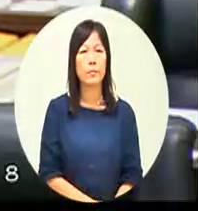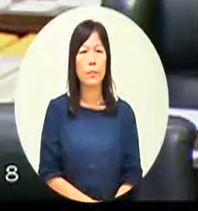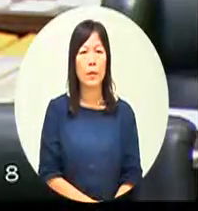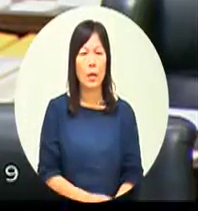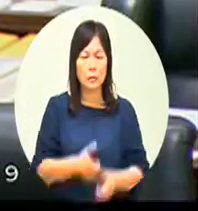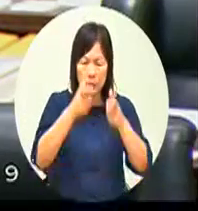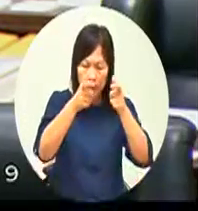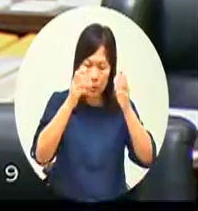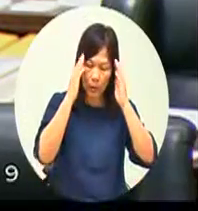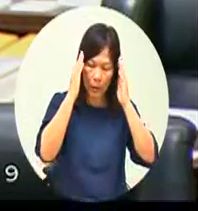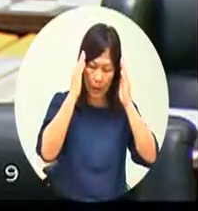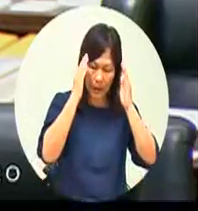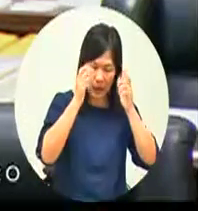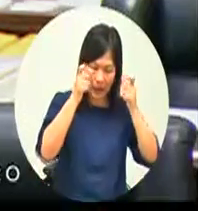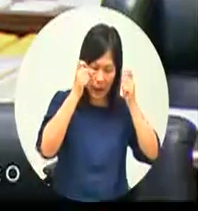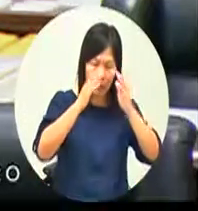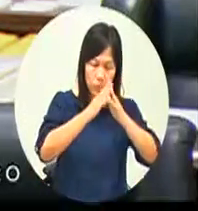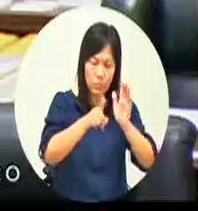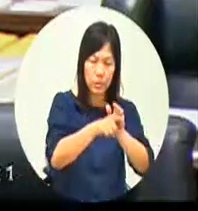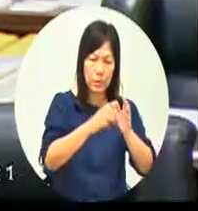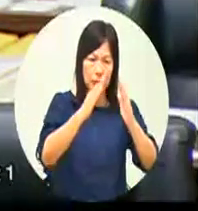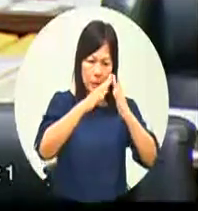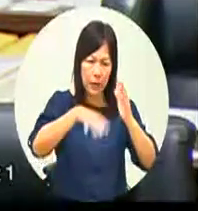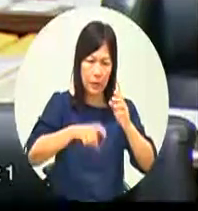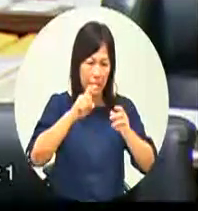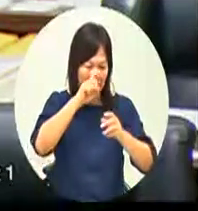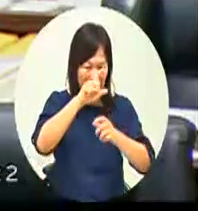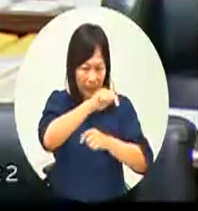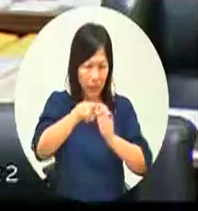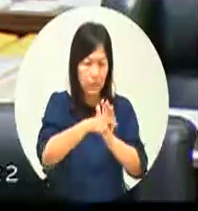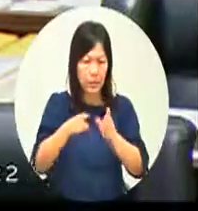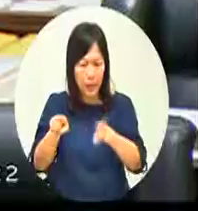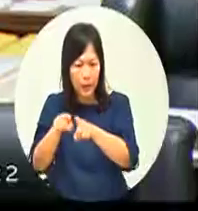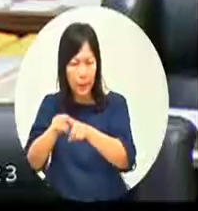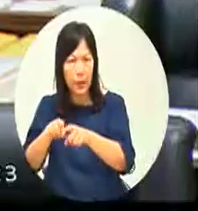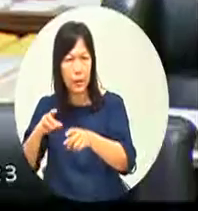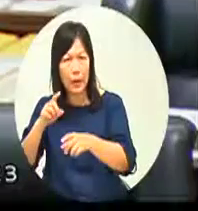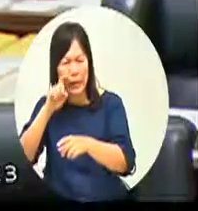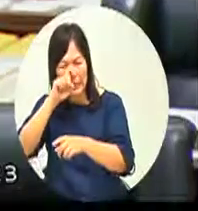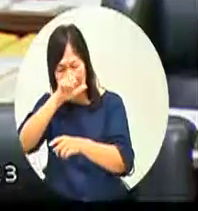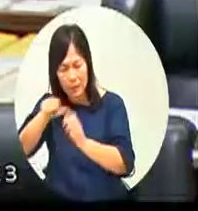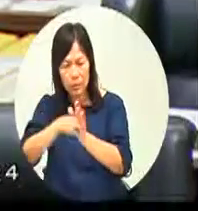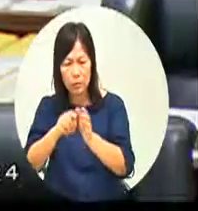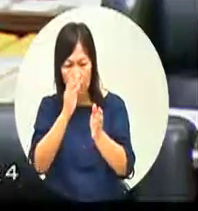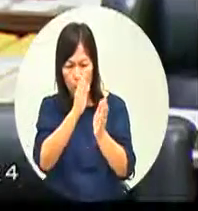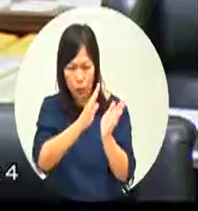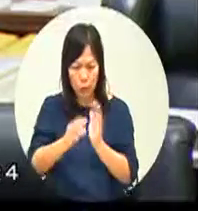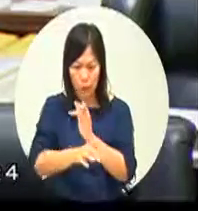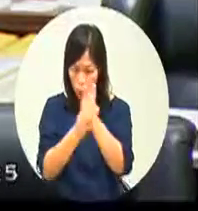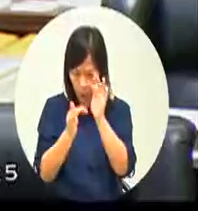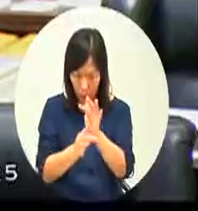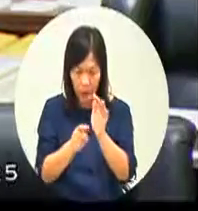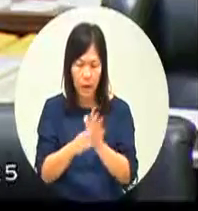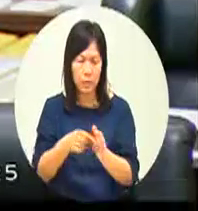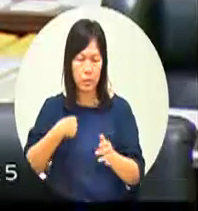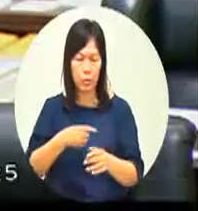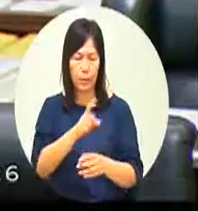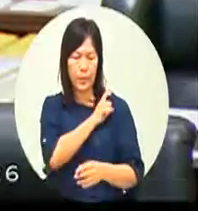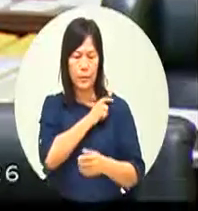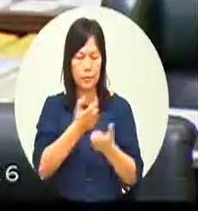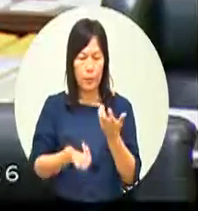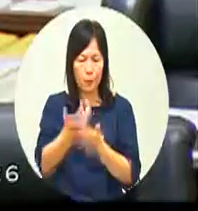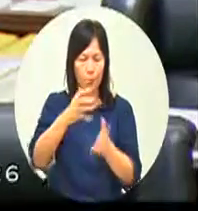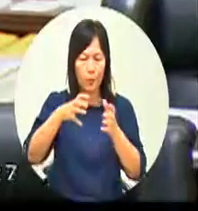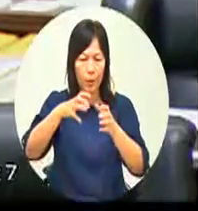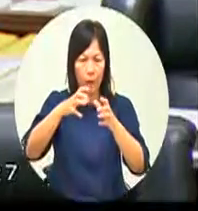高雄市的家户垃圾跟一般事业废弃物能够处理好，才是我们焚化炉的基本职责，不